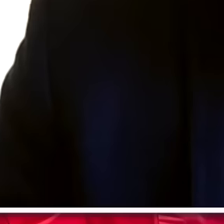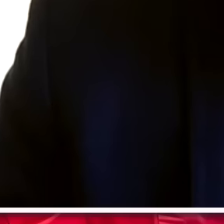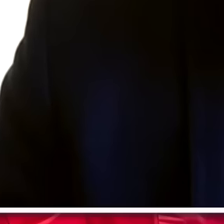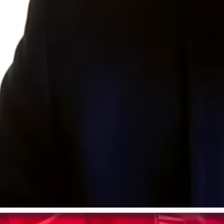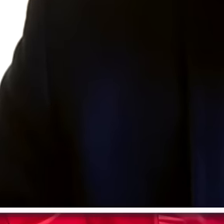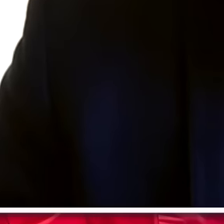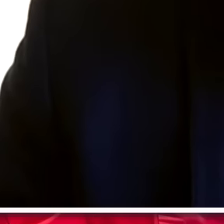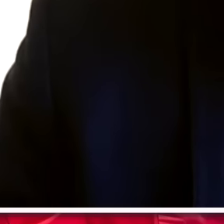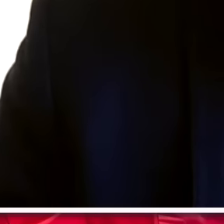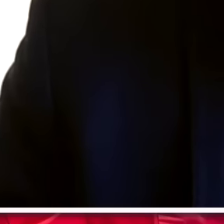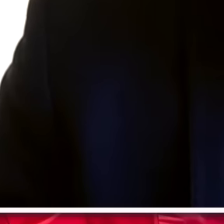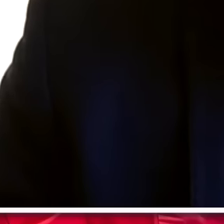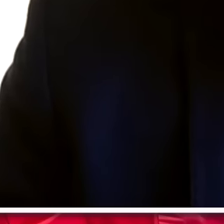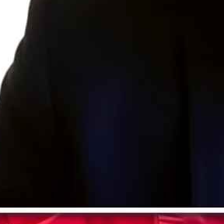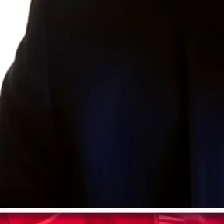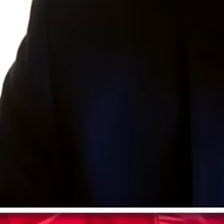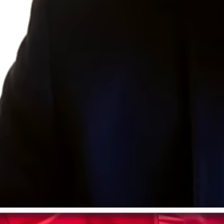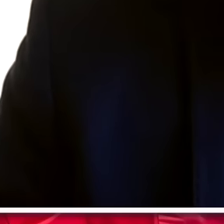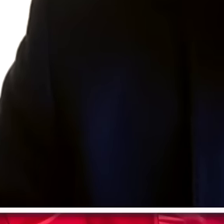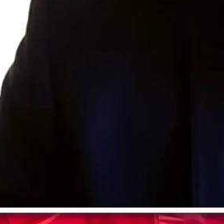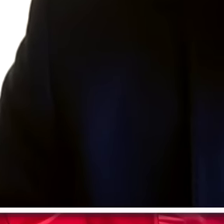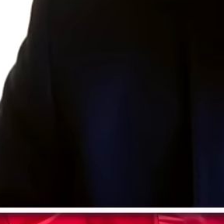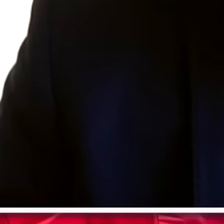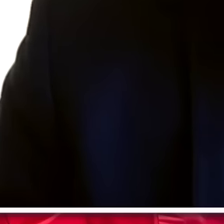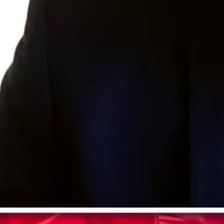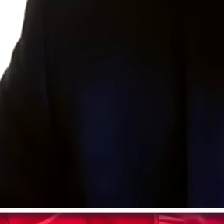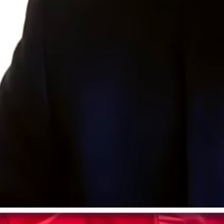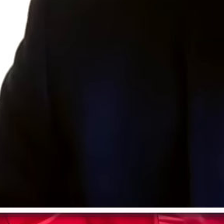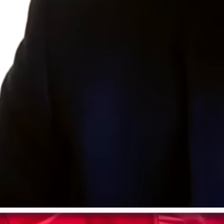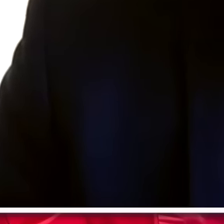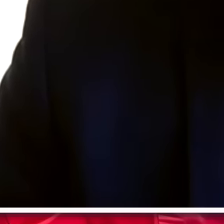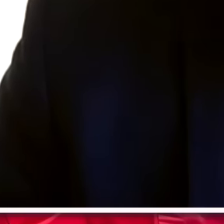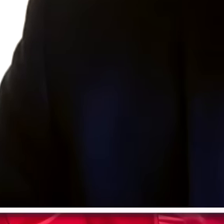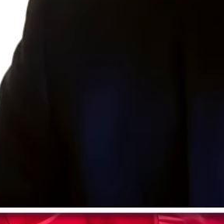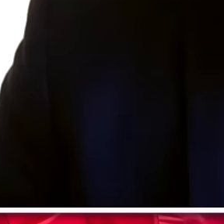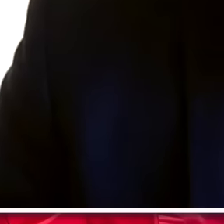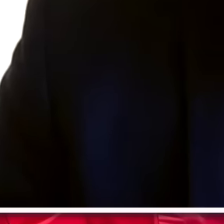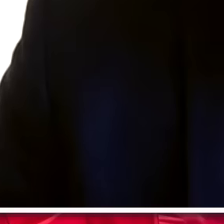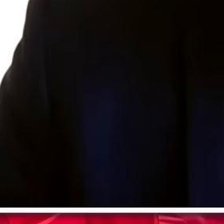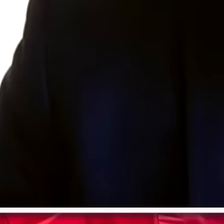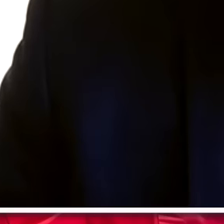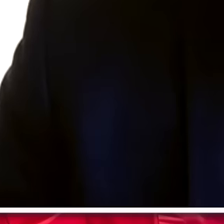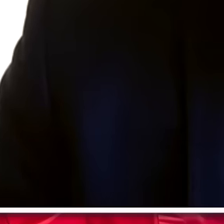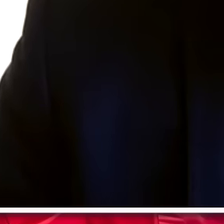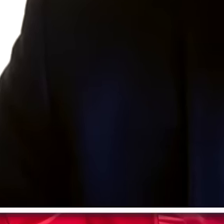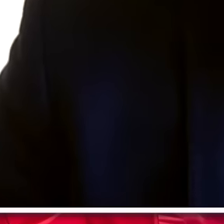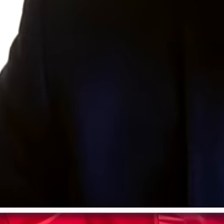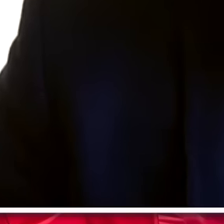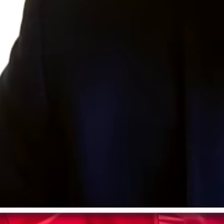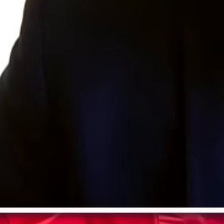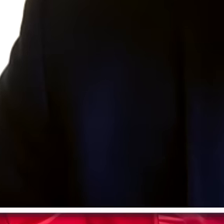opozycję przez ten cytat Donalda Tuska że smród czuć całej Polsce w domyśle skorumpowanej władzy